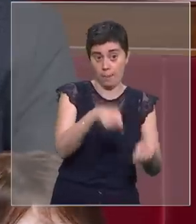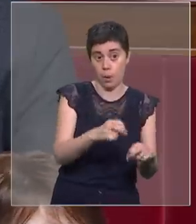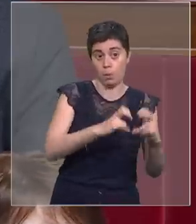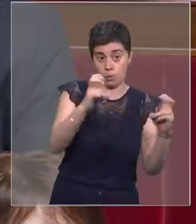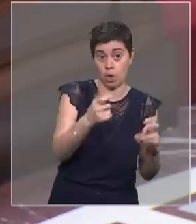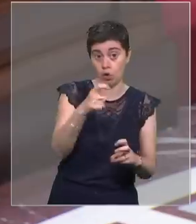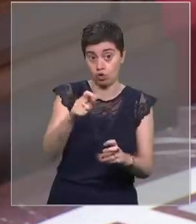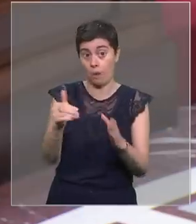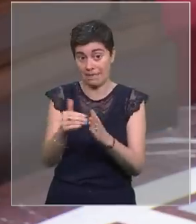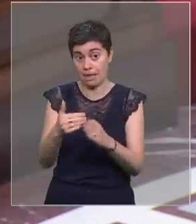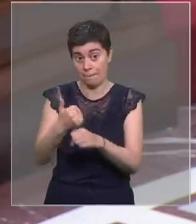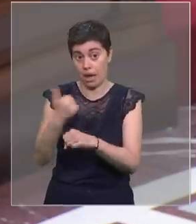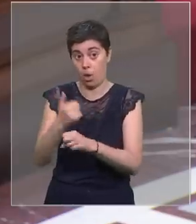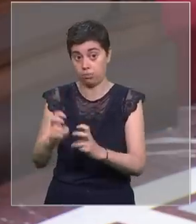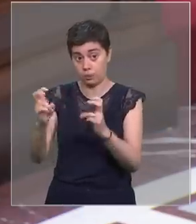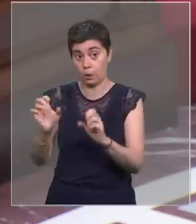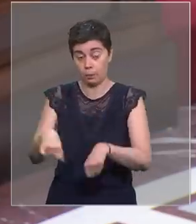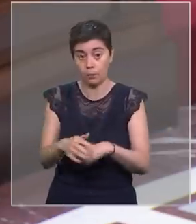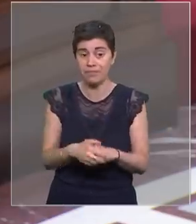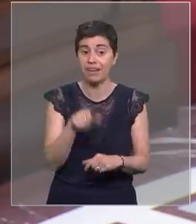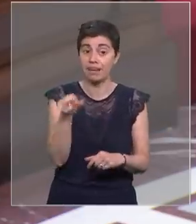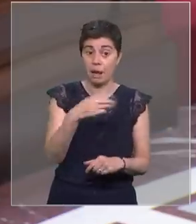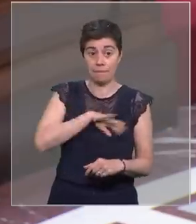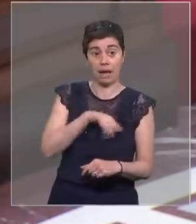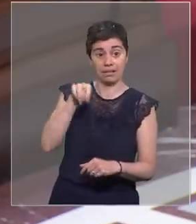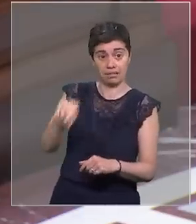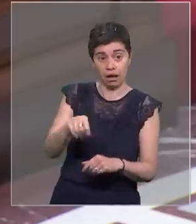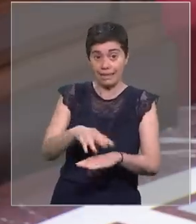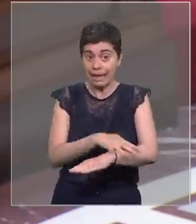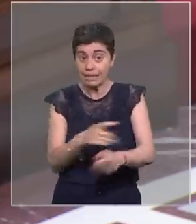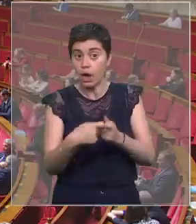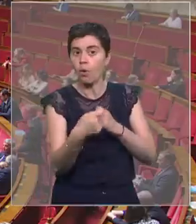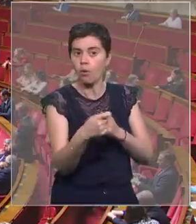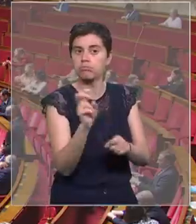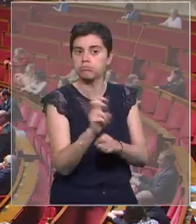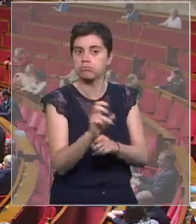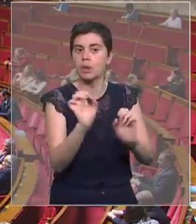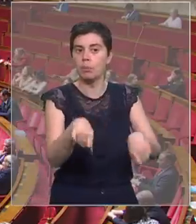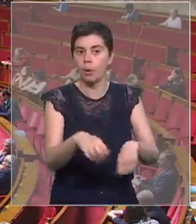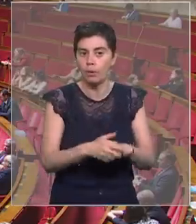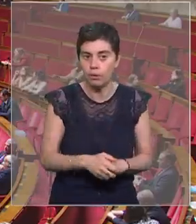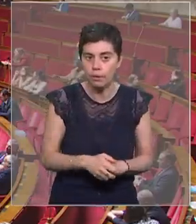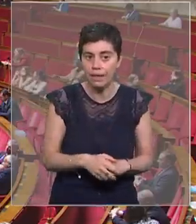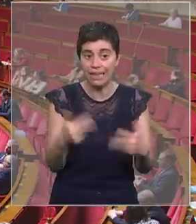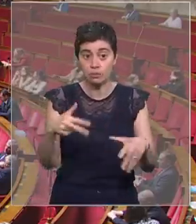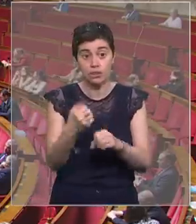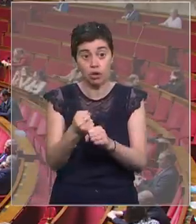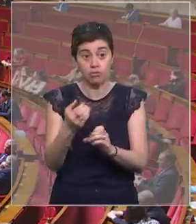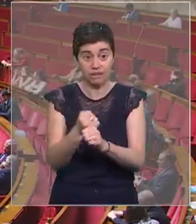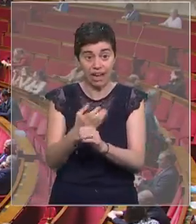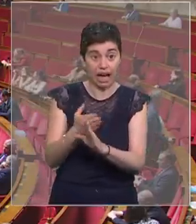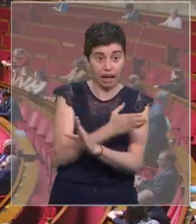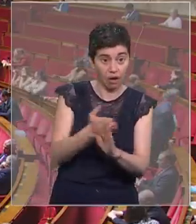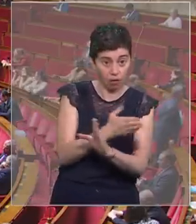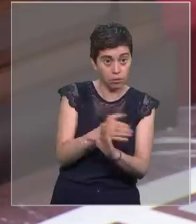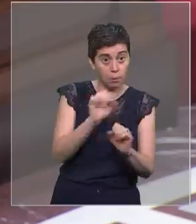C'est cette réforme qui va permettre, Madame la députée, de mieux prendre en compte les carrières longues et notamment de mieux aider ceux qui ont commencé à travailler avant 18 ans. C'est cette réforme qui